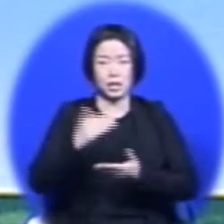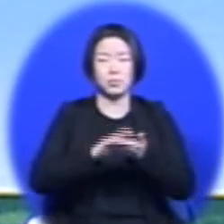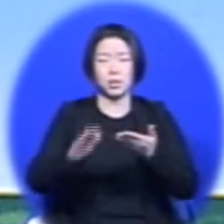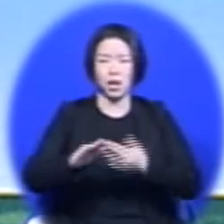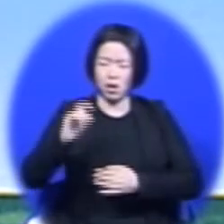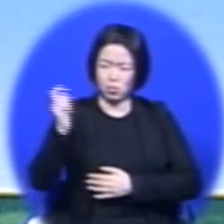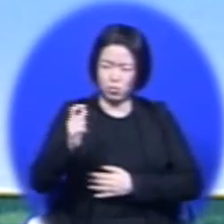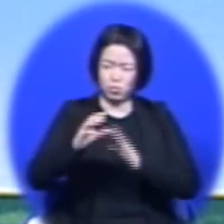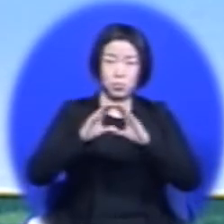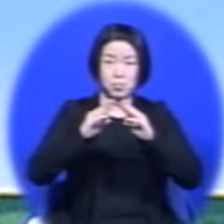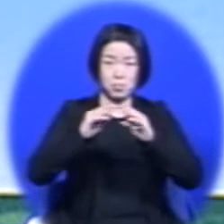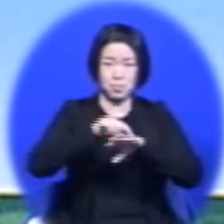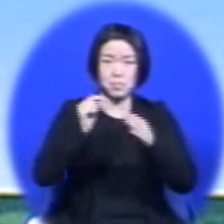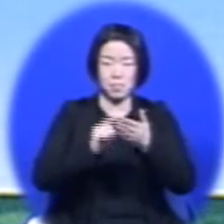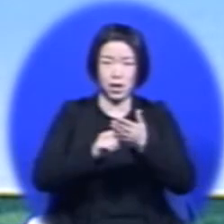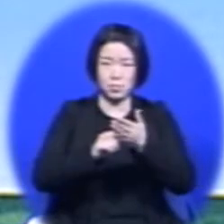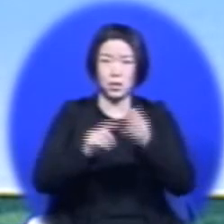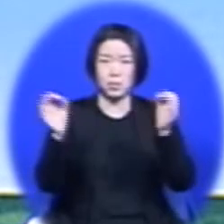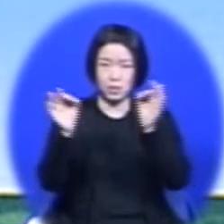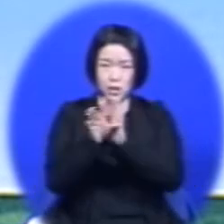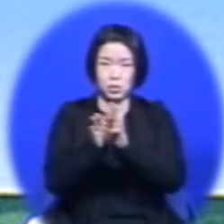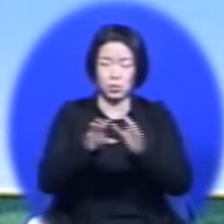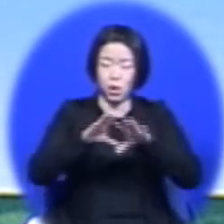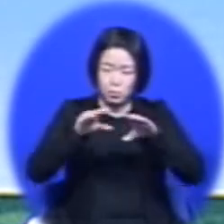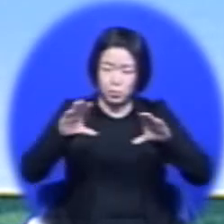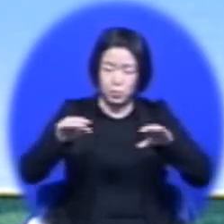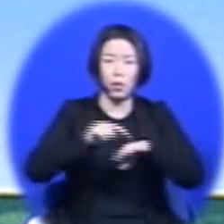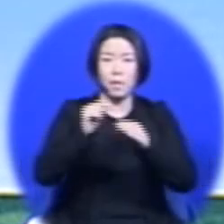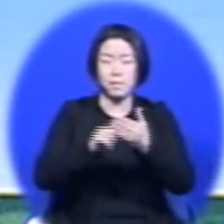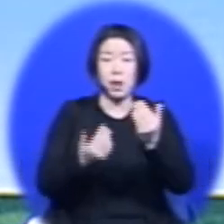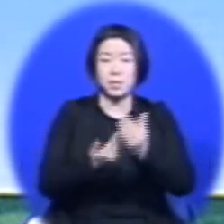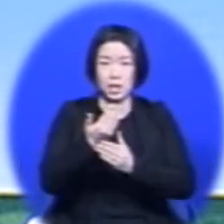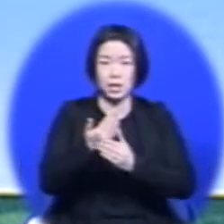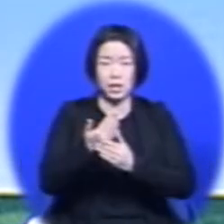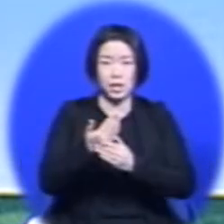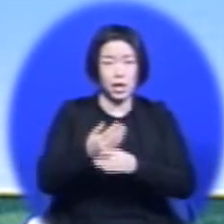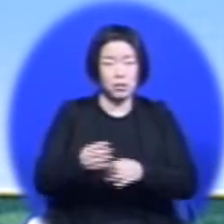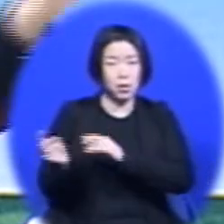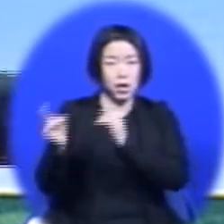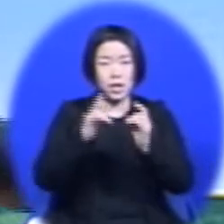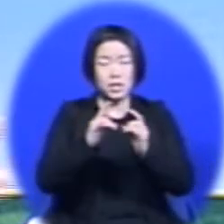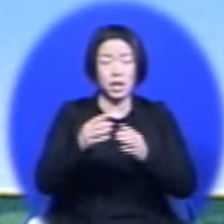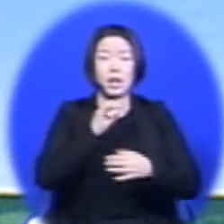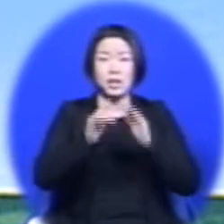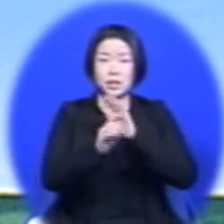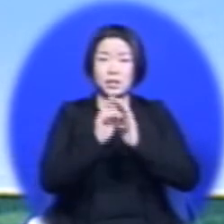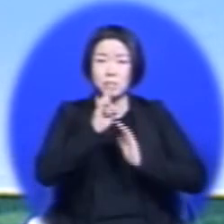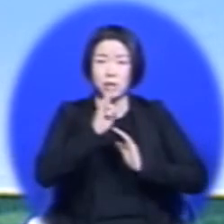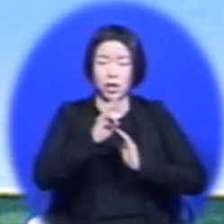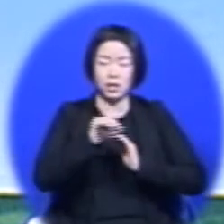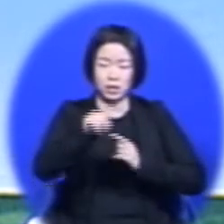굳은 마음이 제하여지고 부드러운 마음이 생길 것이라고 하신 예수께서의 예언이 우리 가운데 그대로 이루어지는